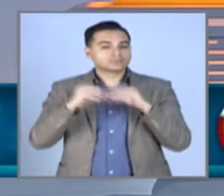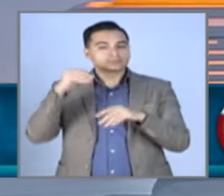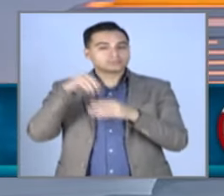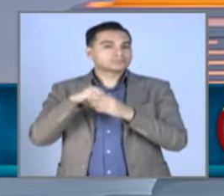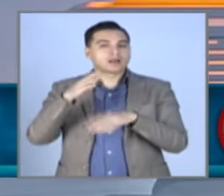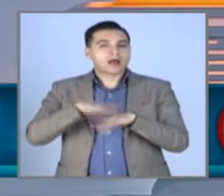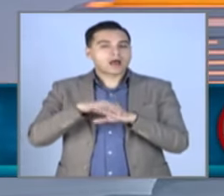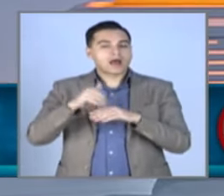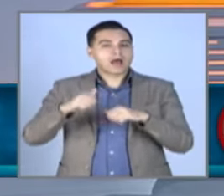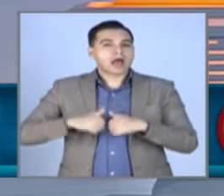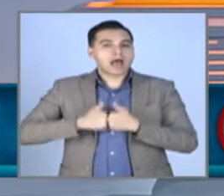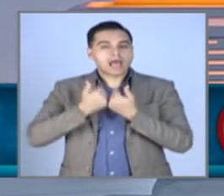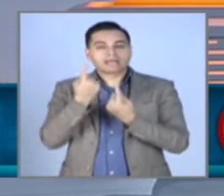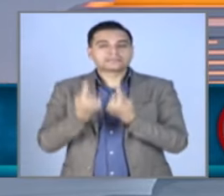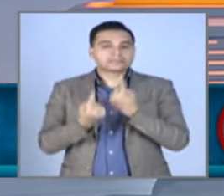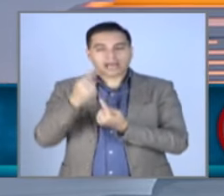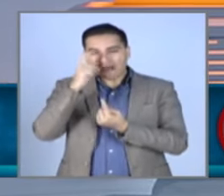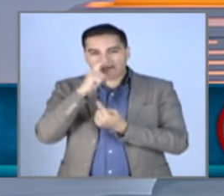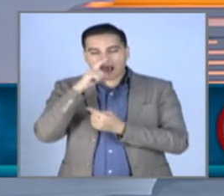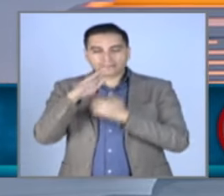بتحكي عن معاناة المزارعين